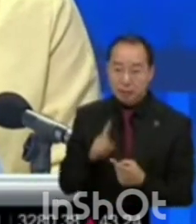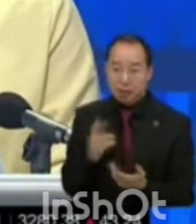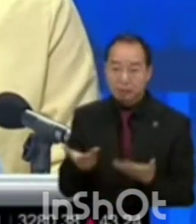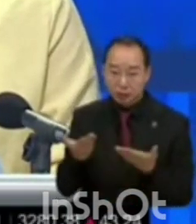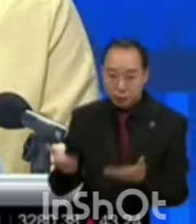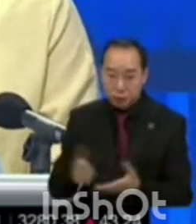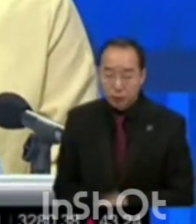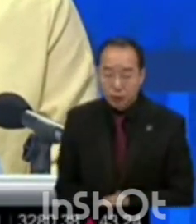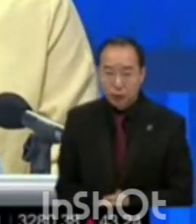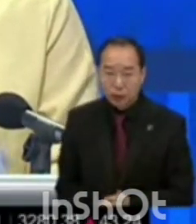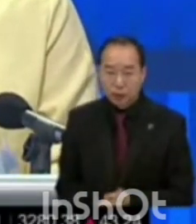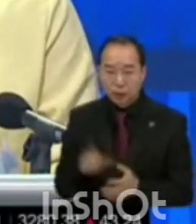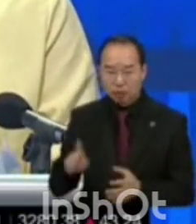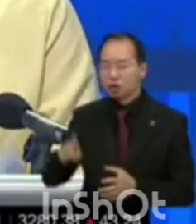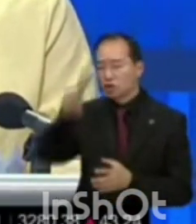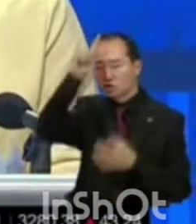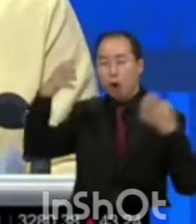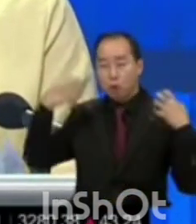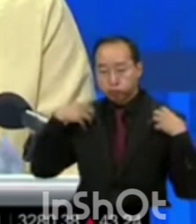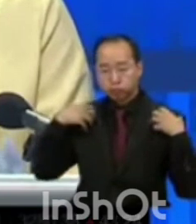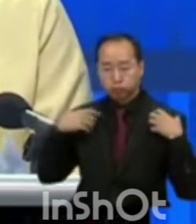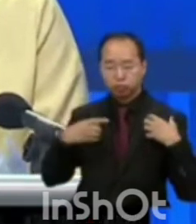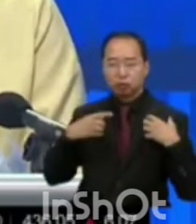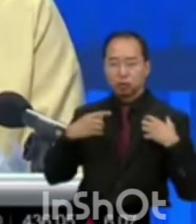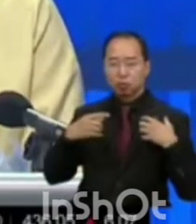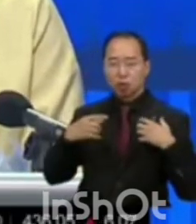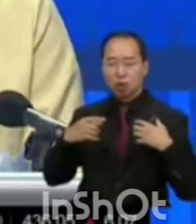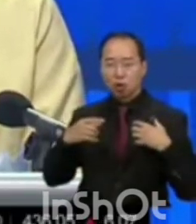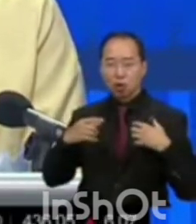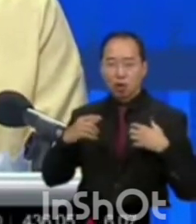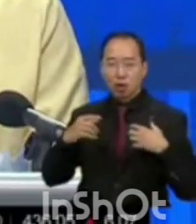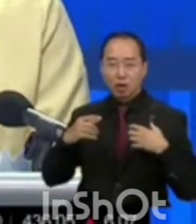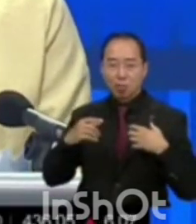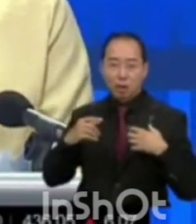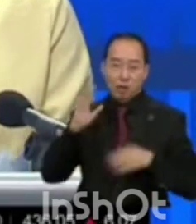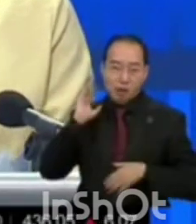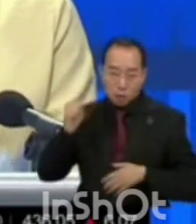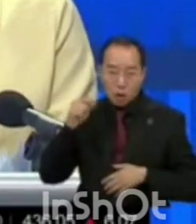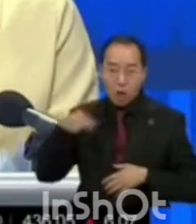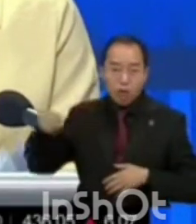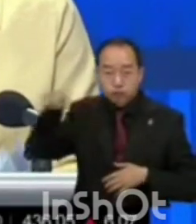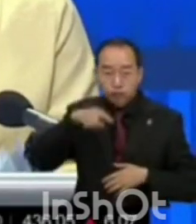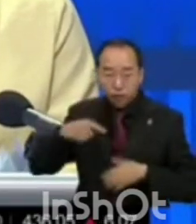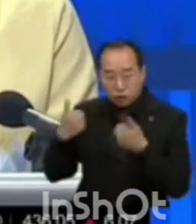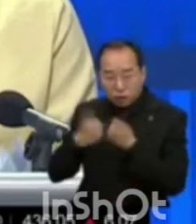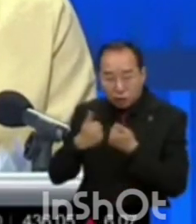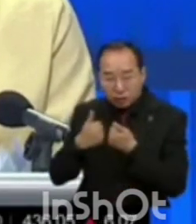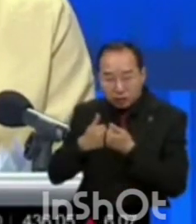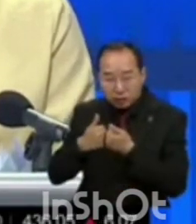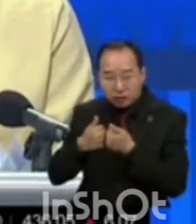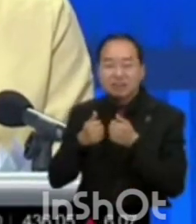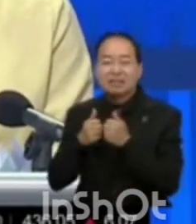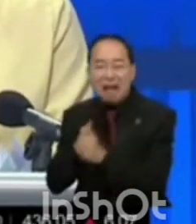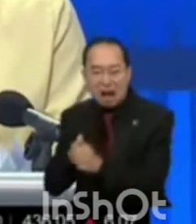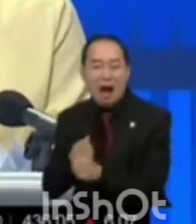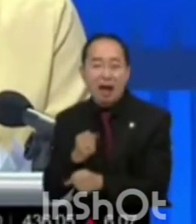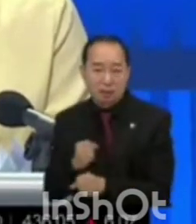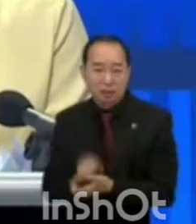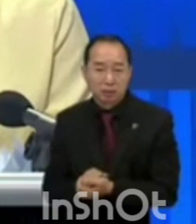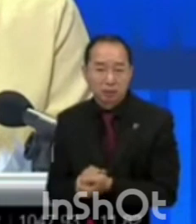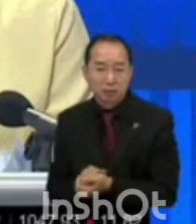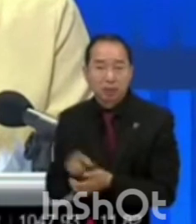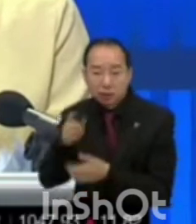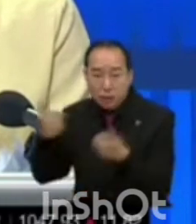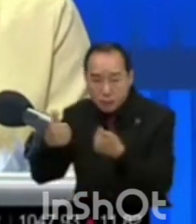거 당정청 협의의 결과, 그 당정청 협의에 관계부처가 들어갔다는 얘기지 그